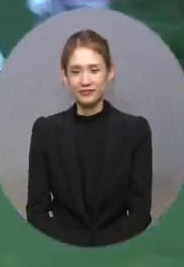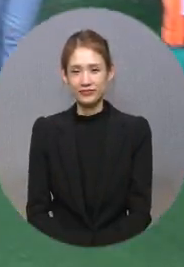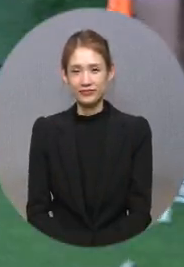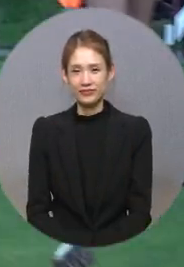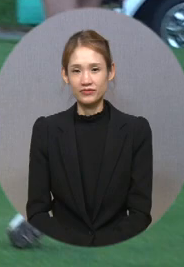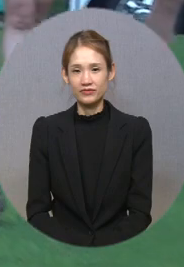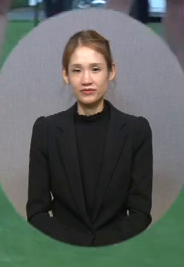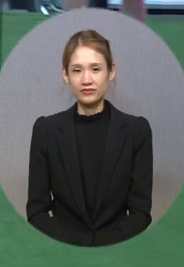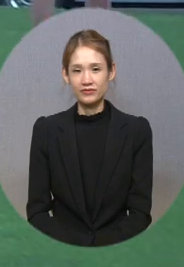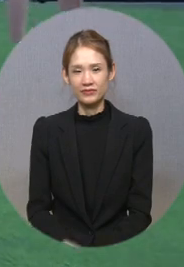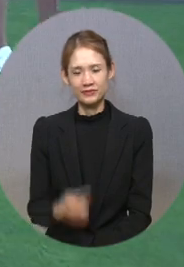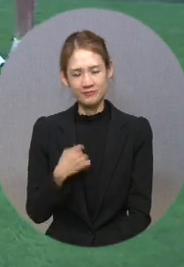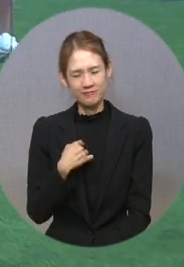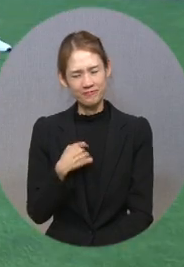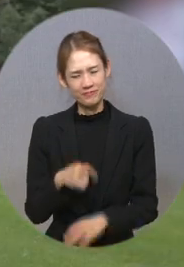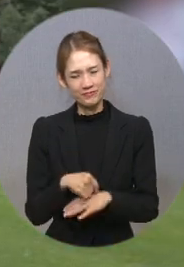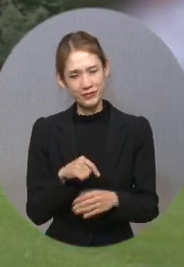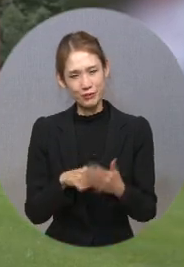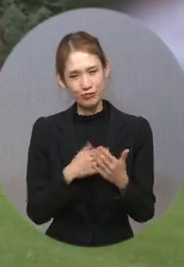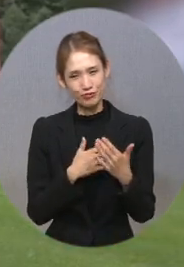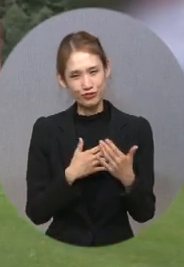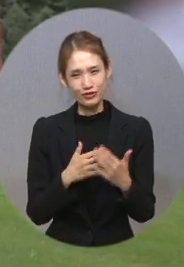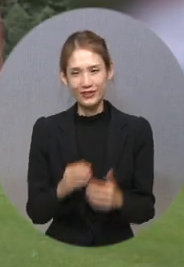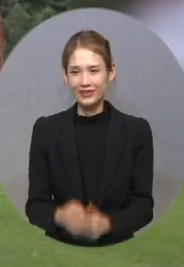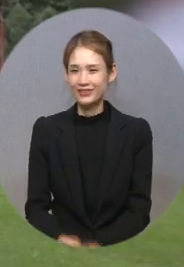너 왜 이렇게 불길하지?